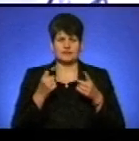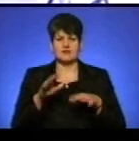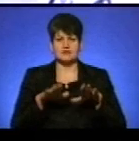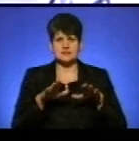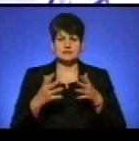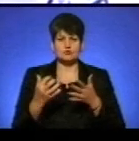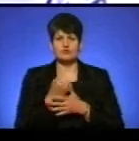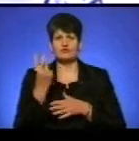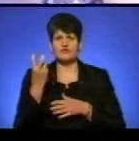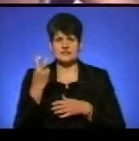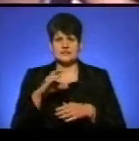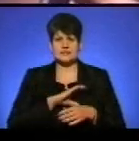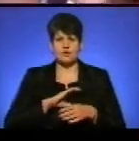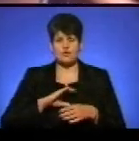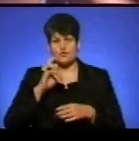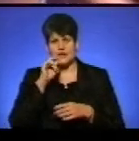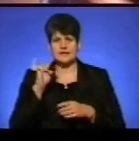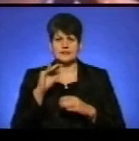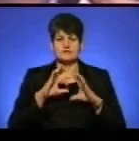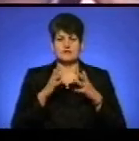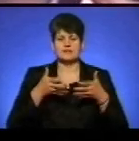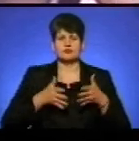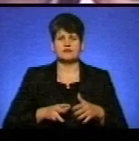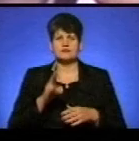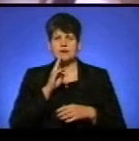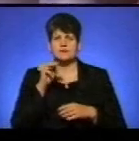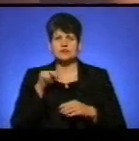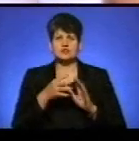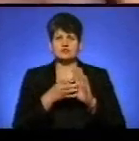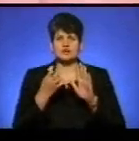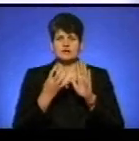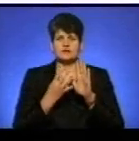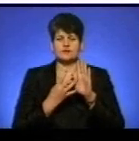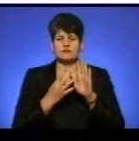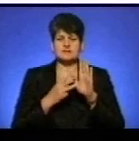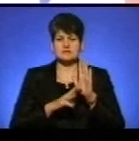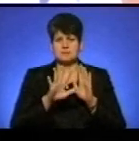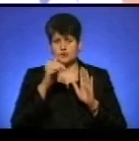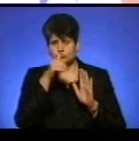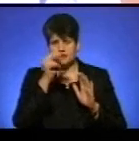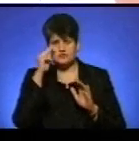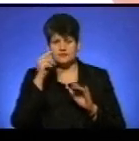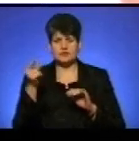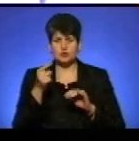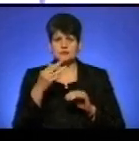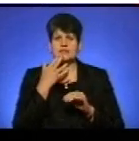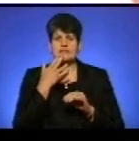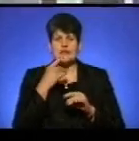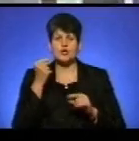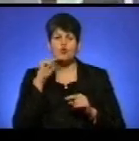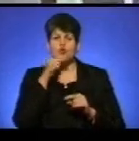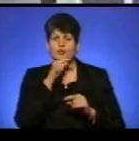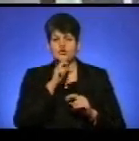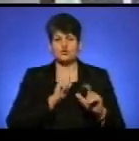200 нагород в Україні і світі. Народився у Кременці в 1985 році, навчався у Турнопільському національному